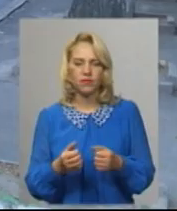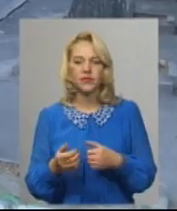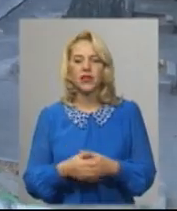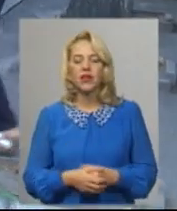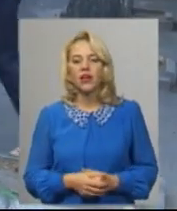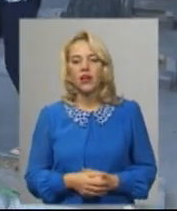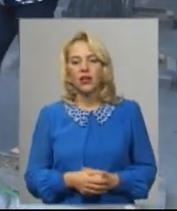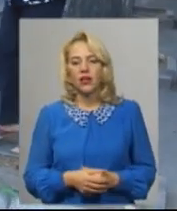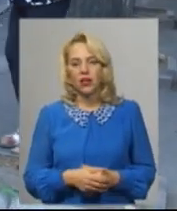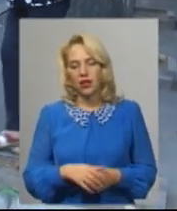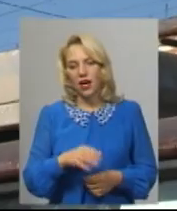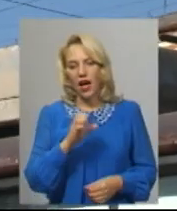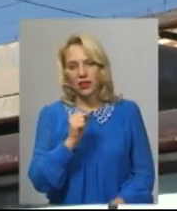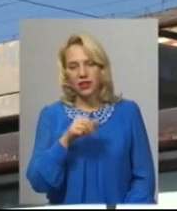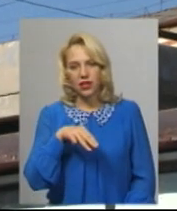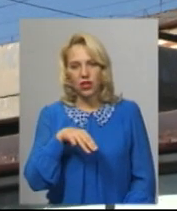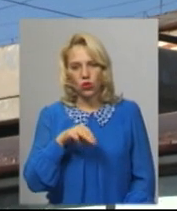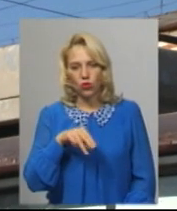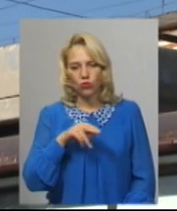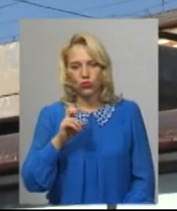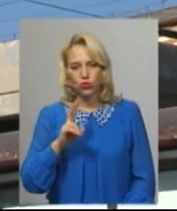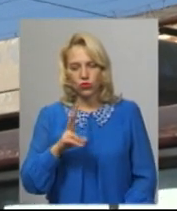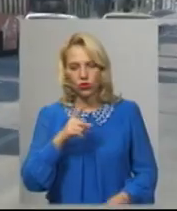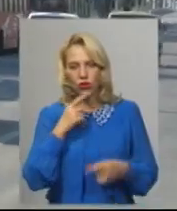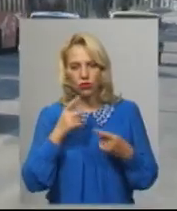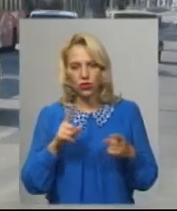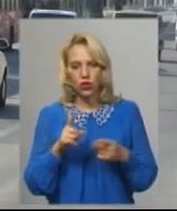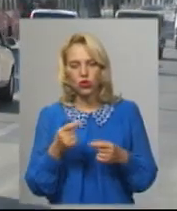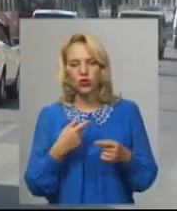Андрій Томчук – водій тролейбуса. Пасажирам, які підходять, пояснює, немає